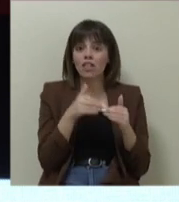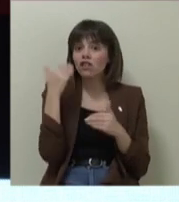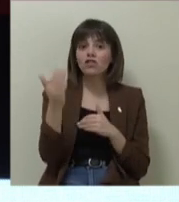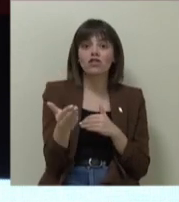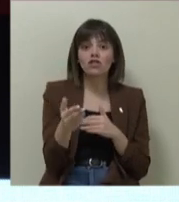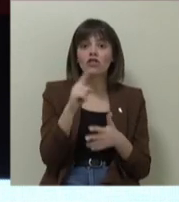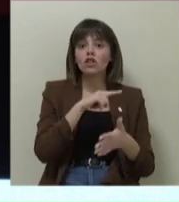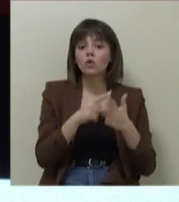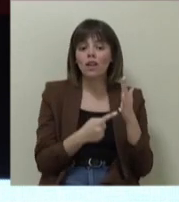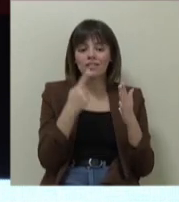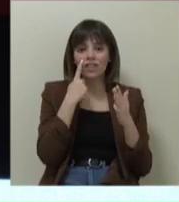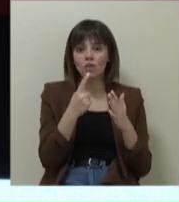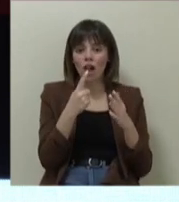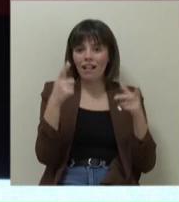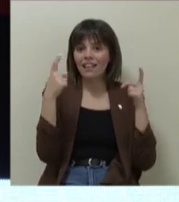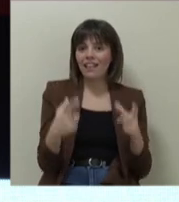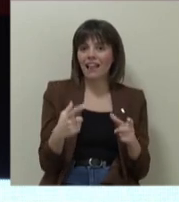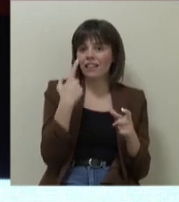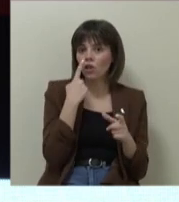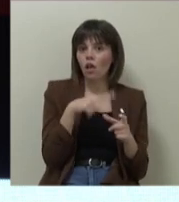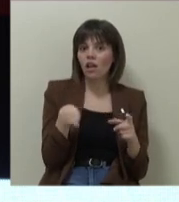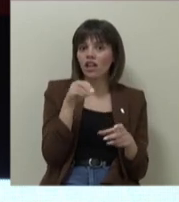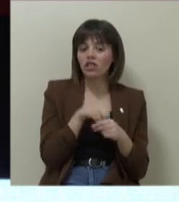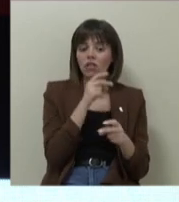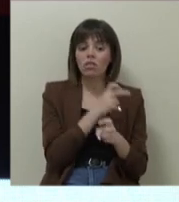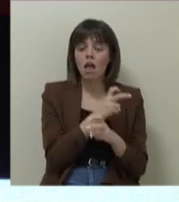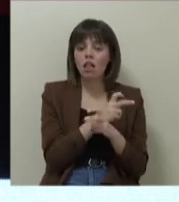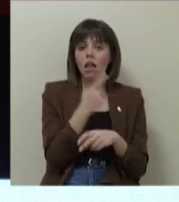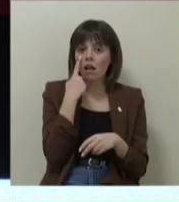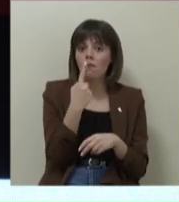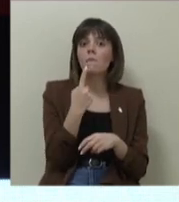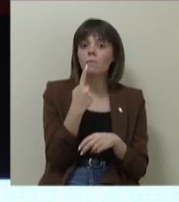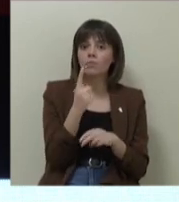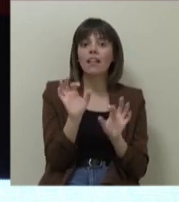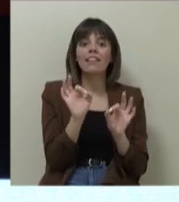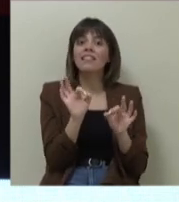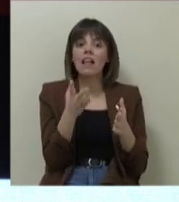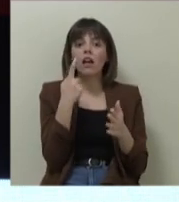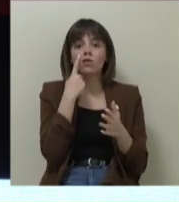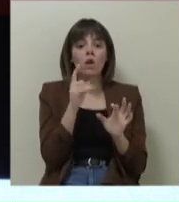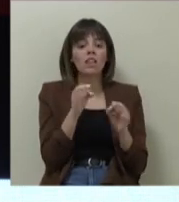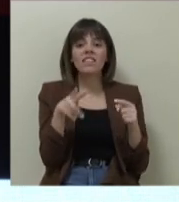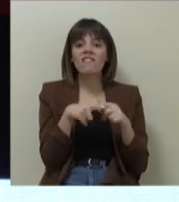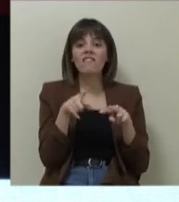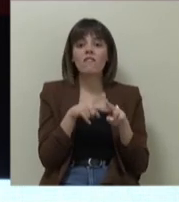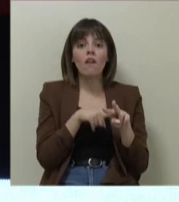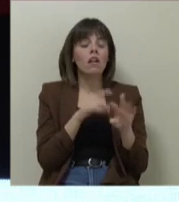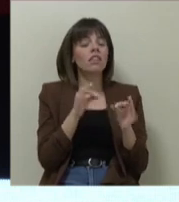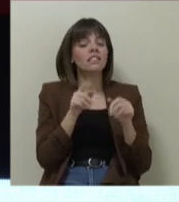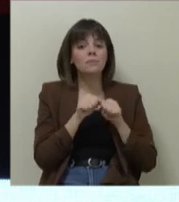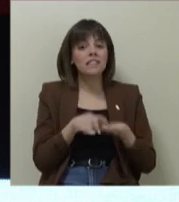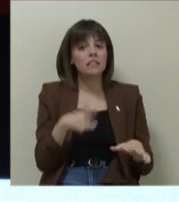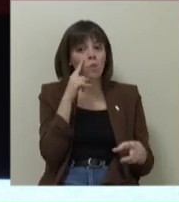dışında yönettiği kentin tehlikesi neyle, hangi faylarla veya